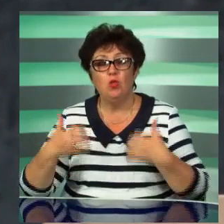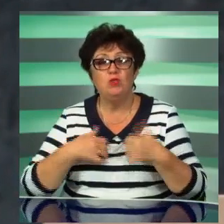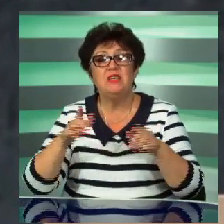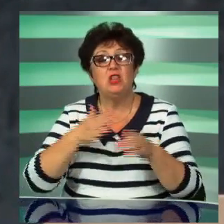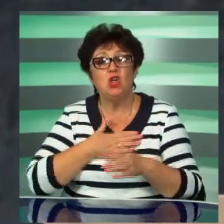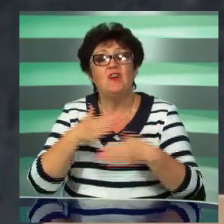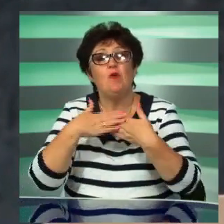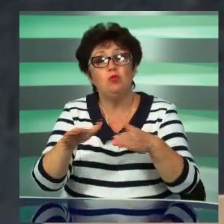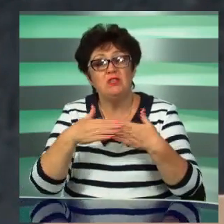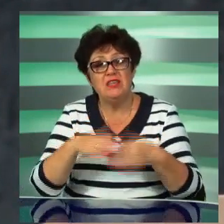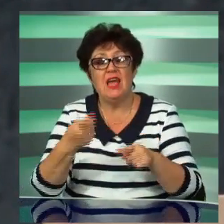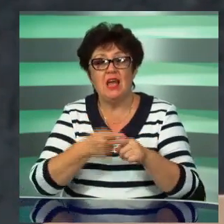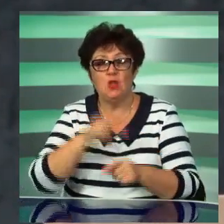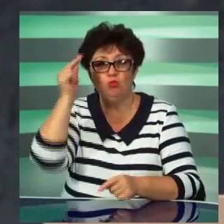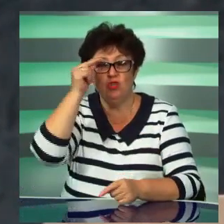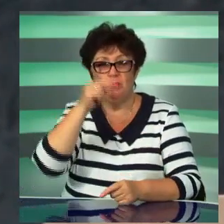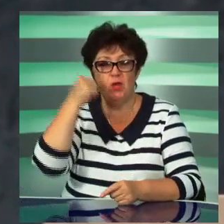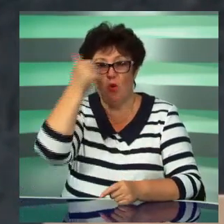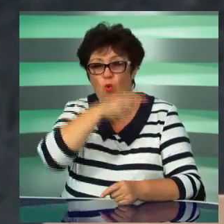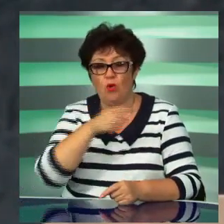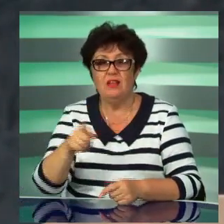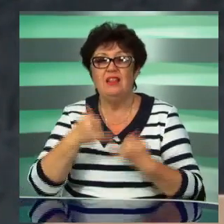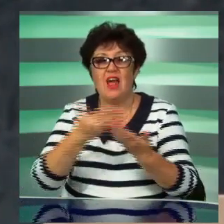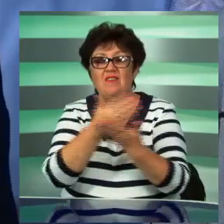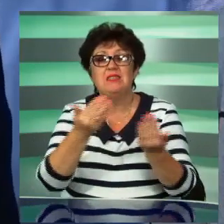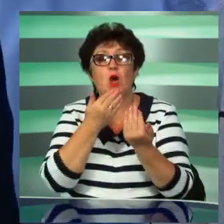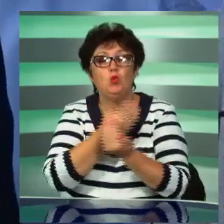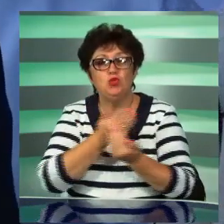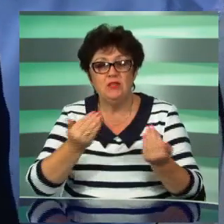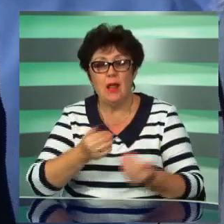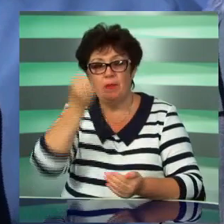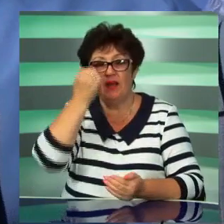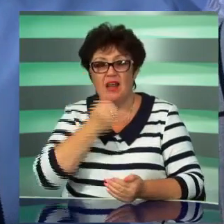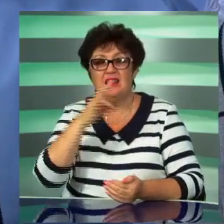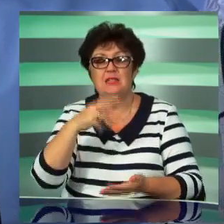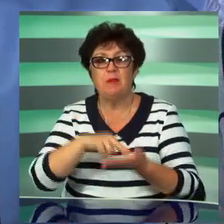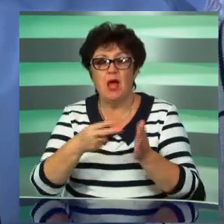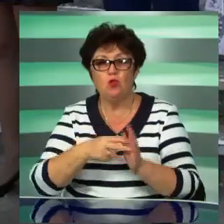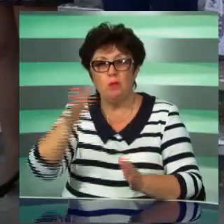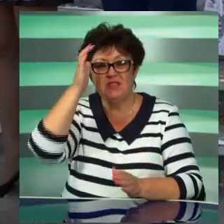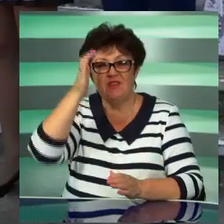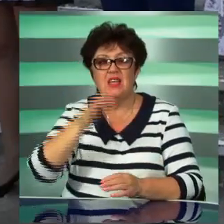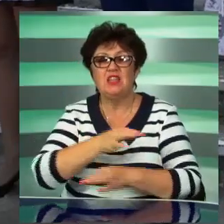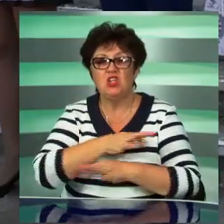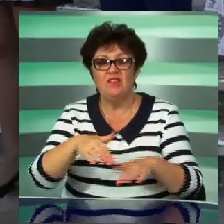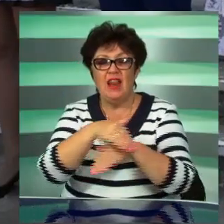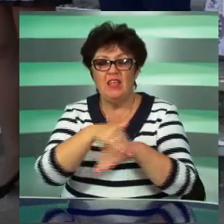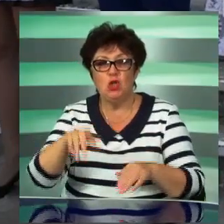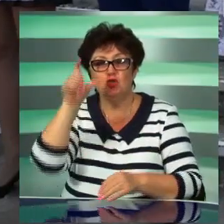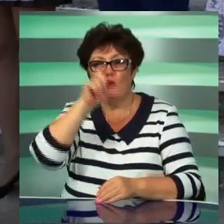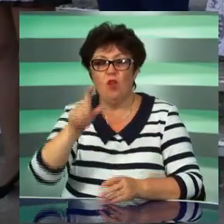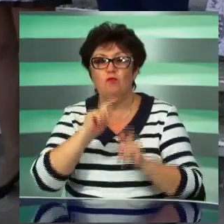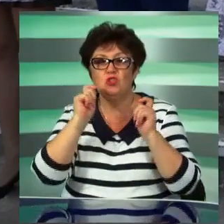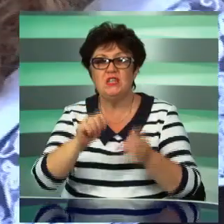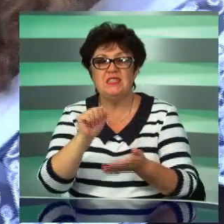выпускники. Этот учебный год для вас заключительный. Благодаря нацпроекту «Образование» на торжественной линейке школе